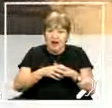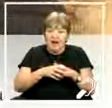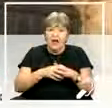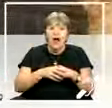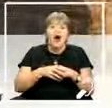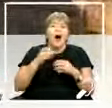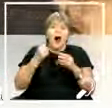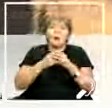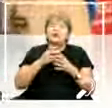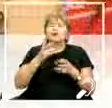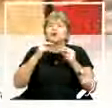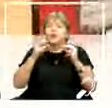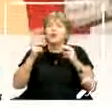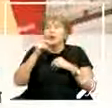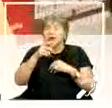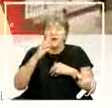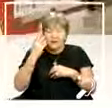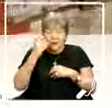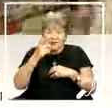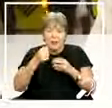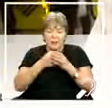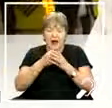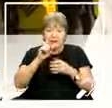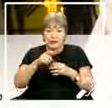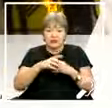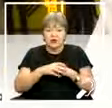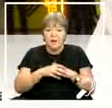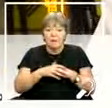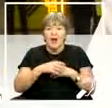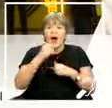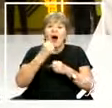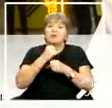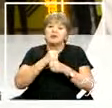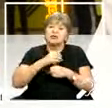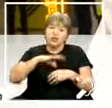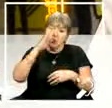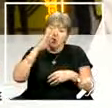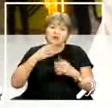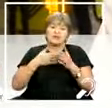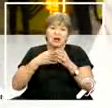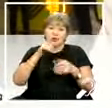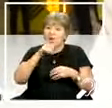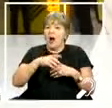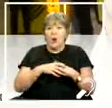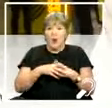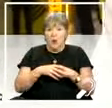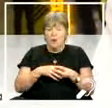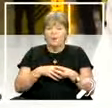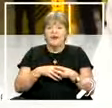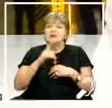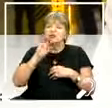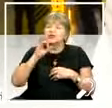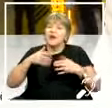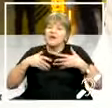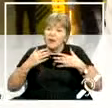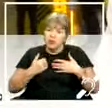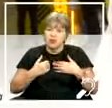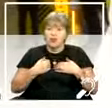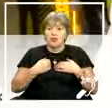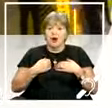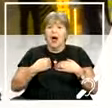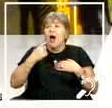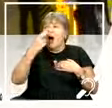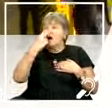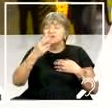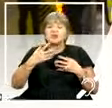seturi strânse, Sorana nu uită înfrângerea cu Petra Kvitova. Am muncit extrem de mult să fiu aici și mă bucur că în sfârșit și